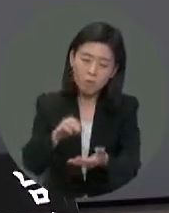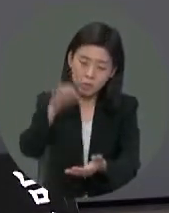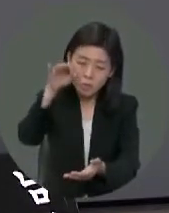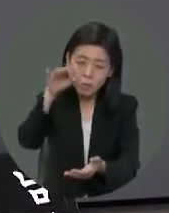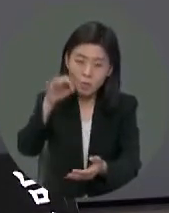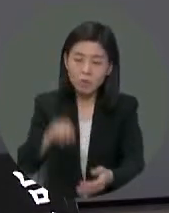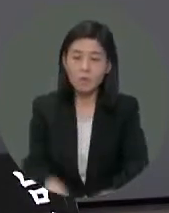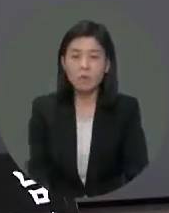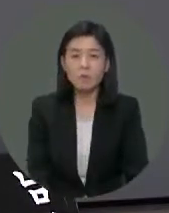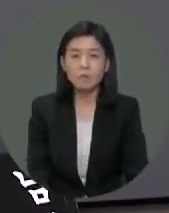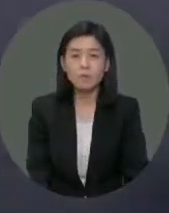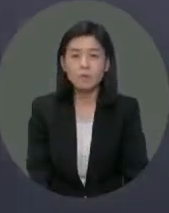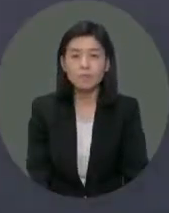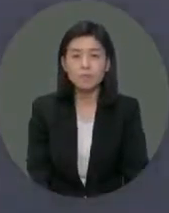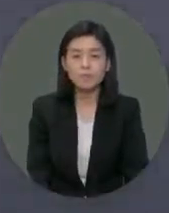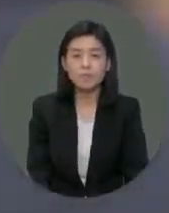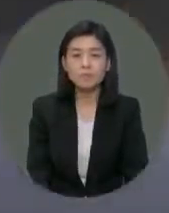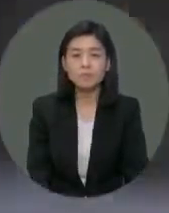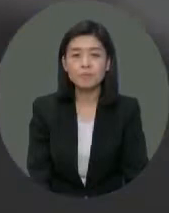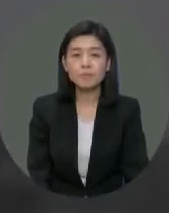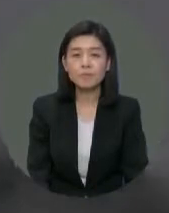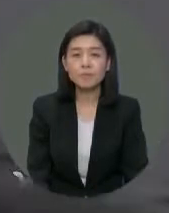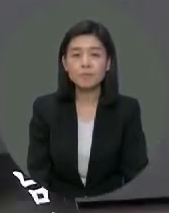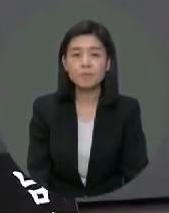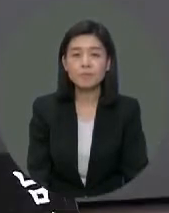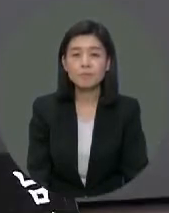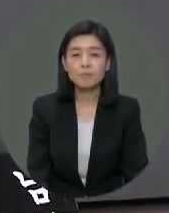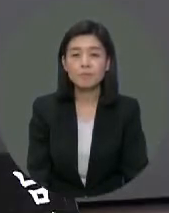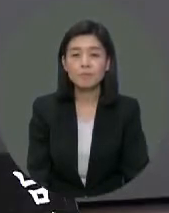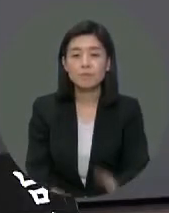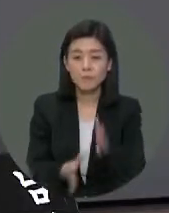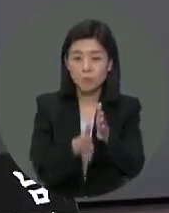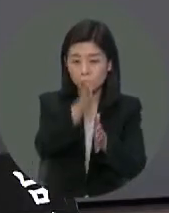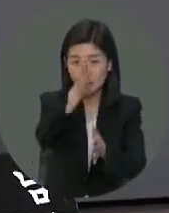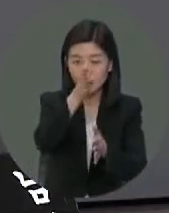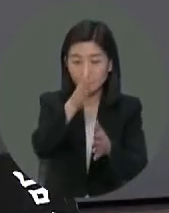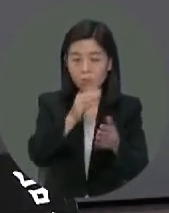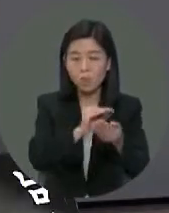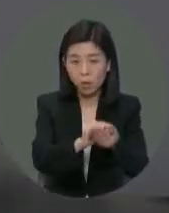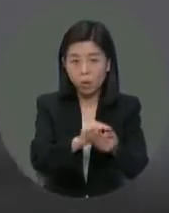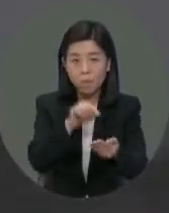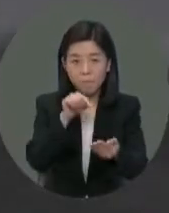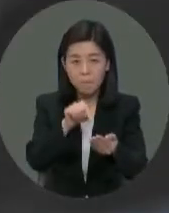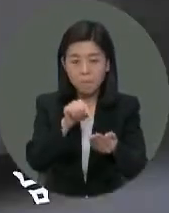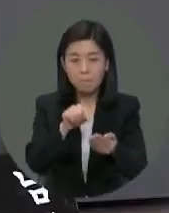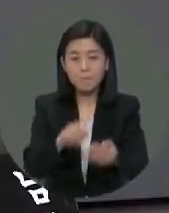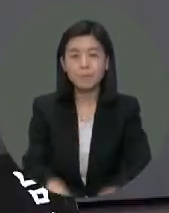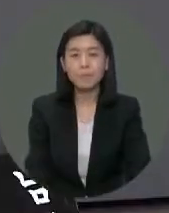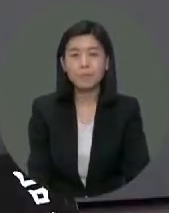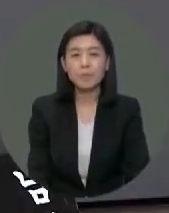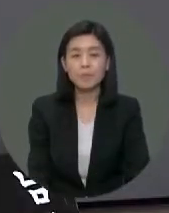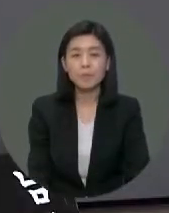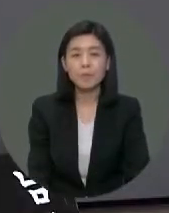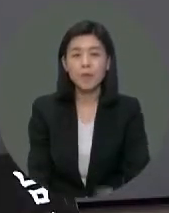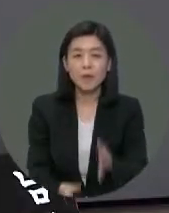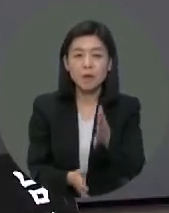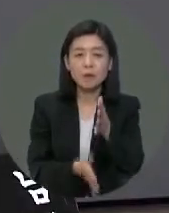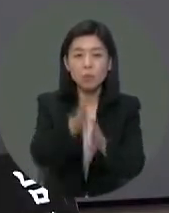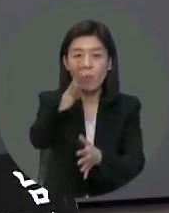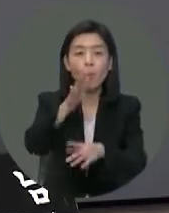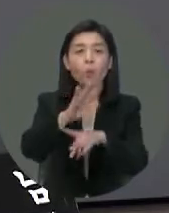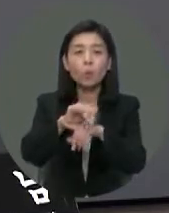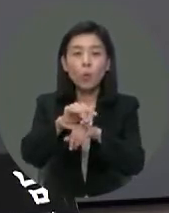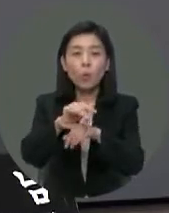이 도시 농협 같은 경우에 도농 상생기금을 지금 출연하고 있는데요 중앙회가 지금